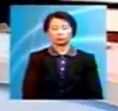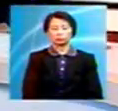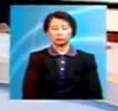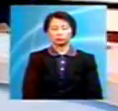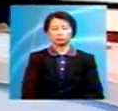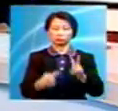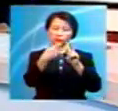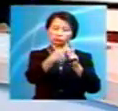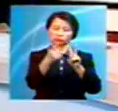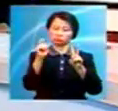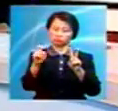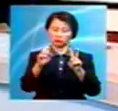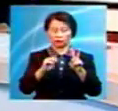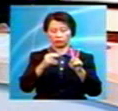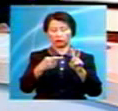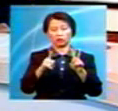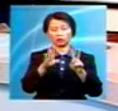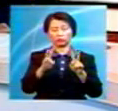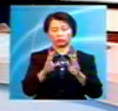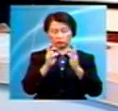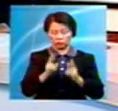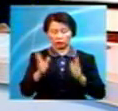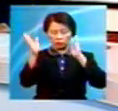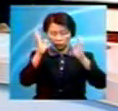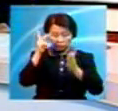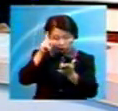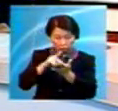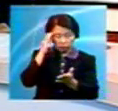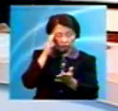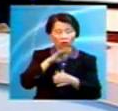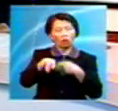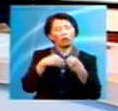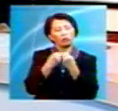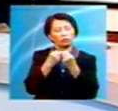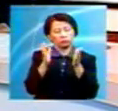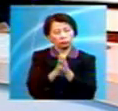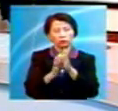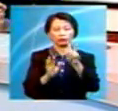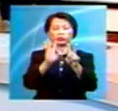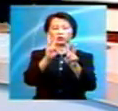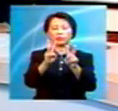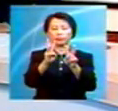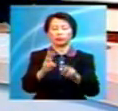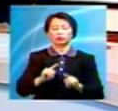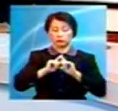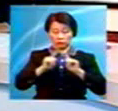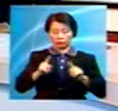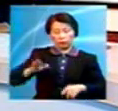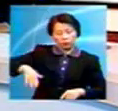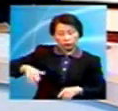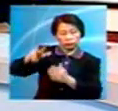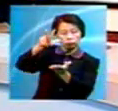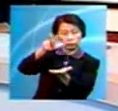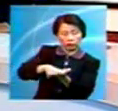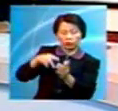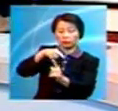Dua lagi mayat mangsa MH17 warga Malaysia dikenal pasti, menjadikan jumlahnya 26 setakat ini. Bagaimanapun, belum